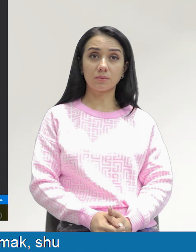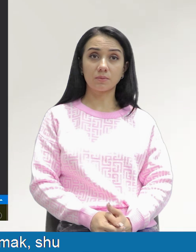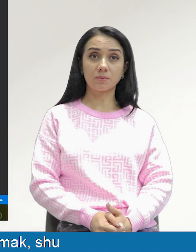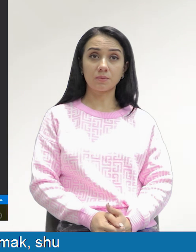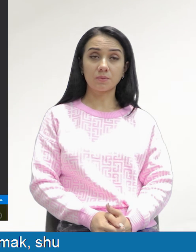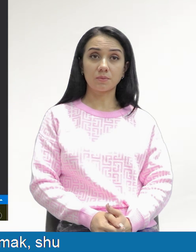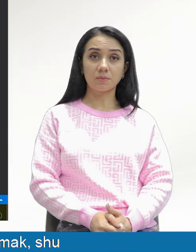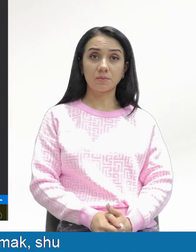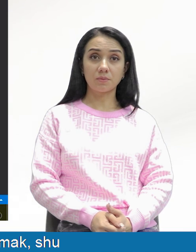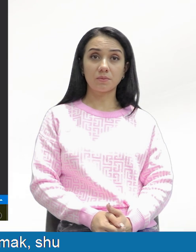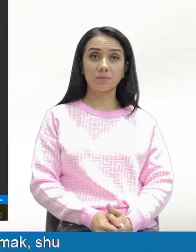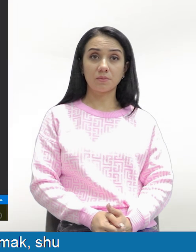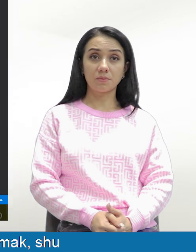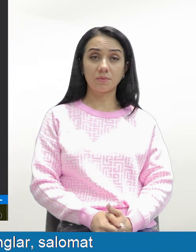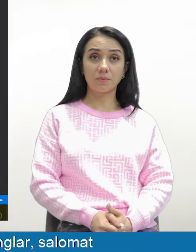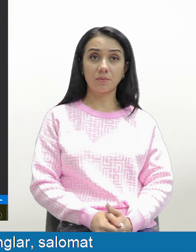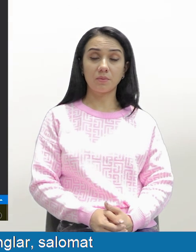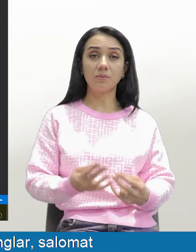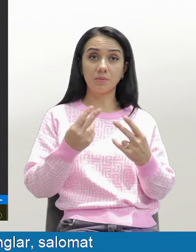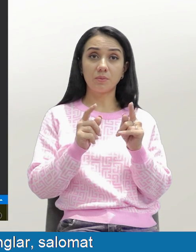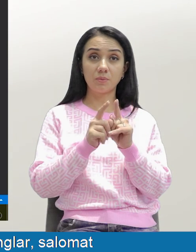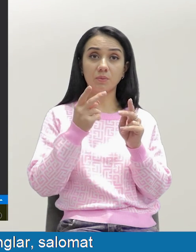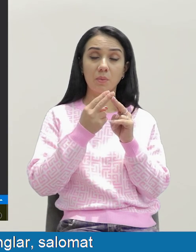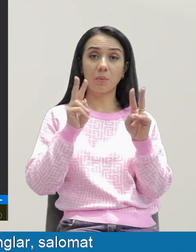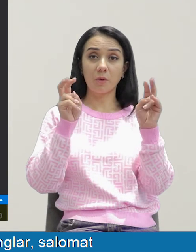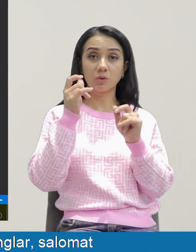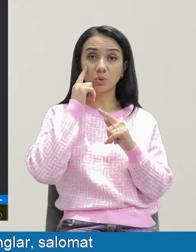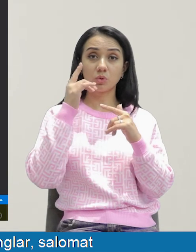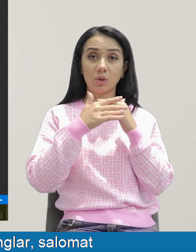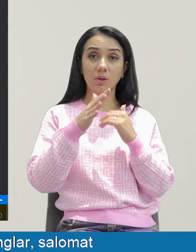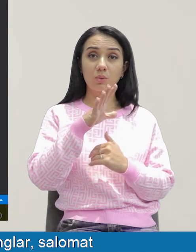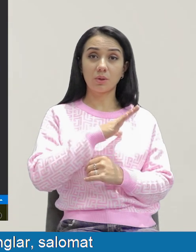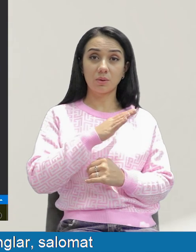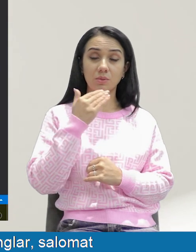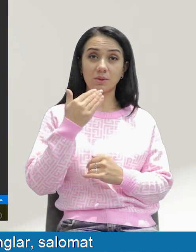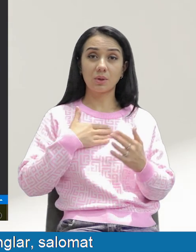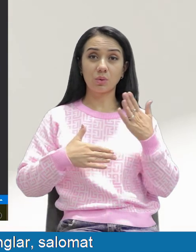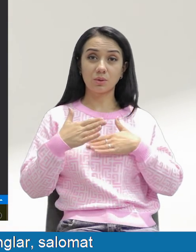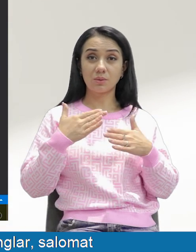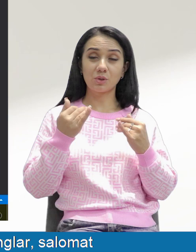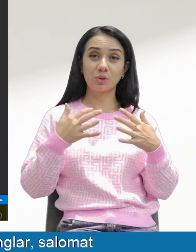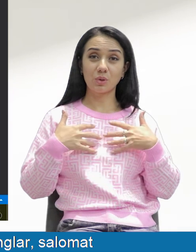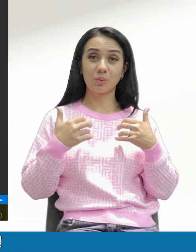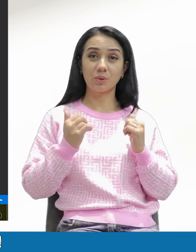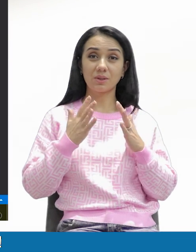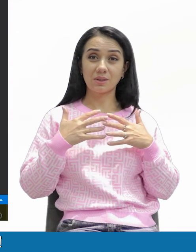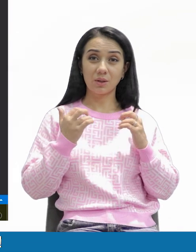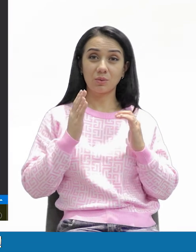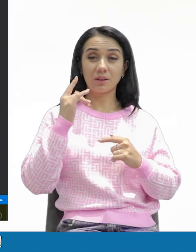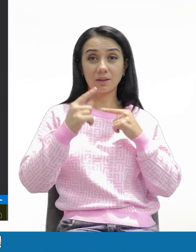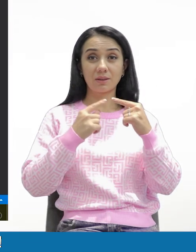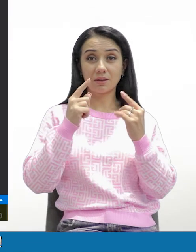Xo'sh. Demak, ushbu mavzuyimiz ham tushunarli bo'lgan bo'lsa, xursandman,